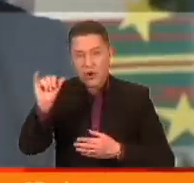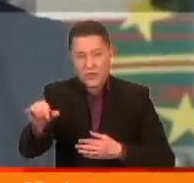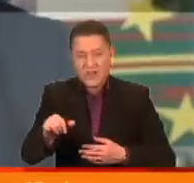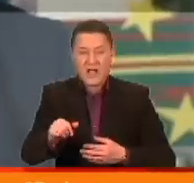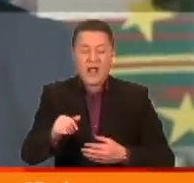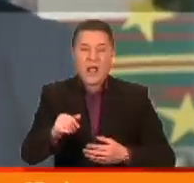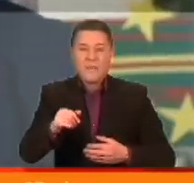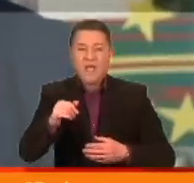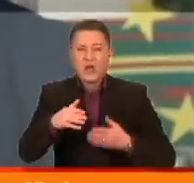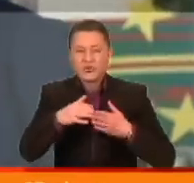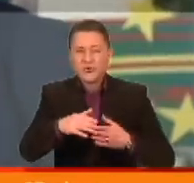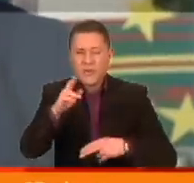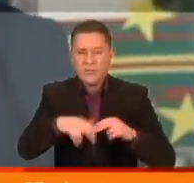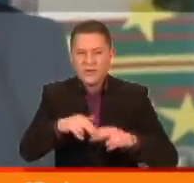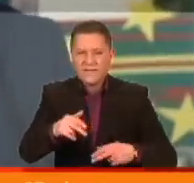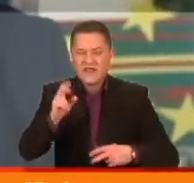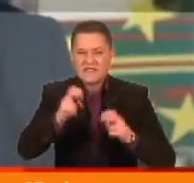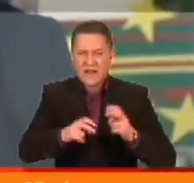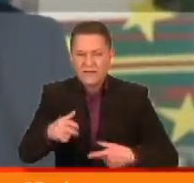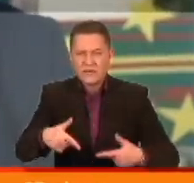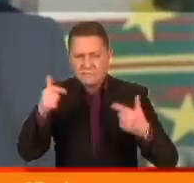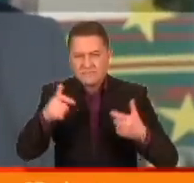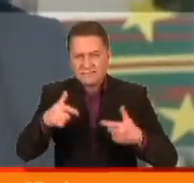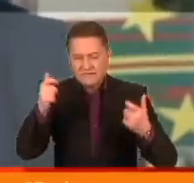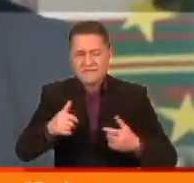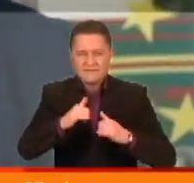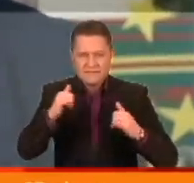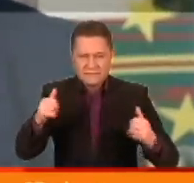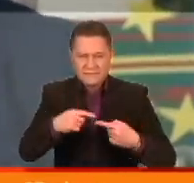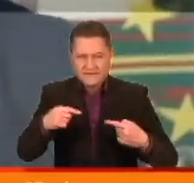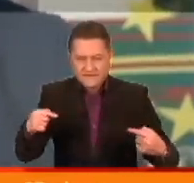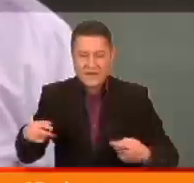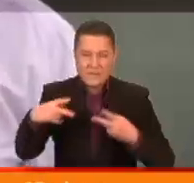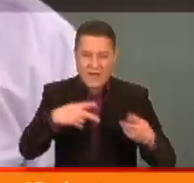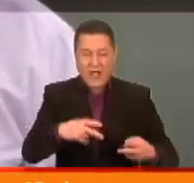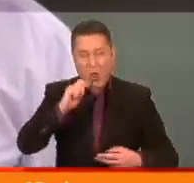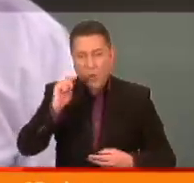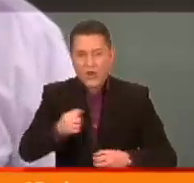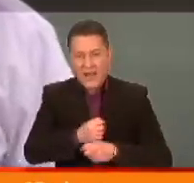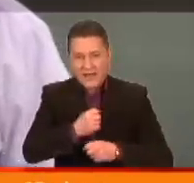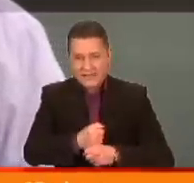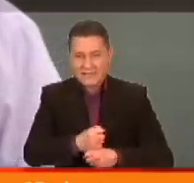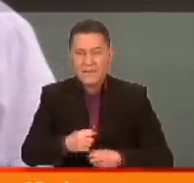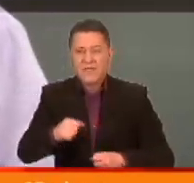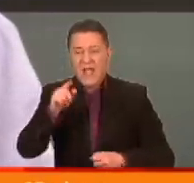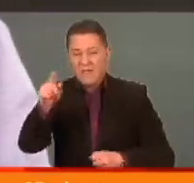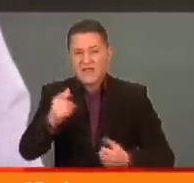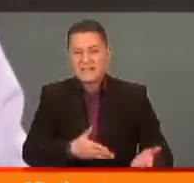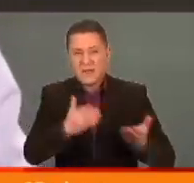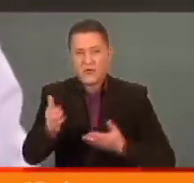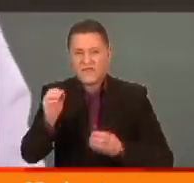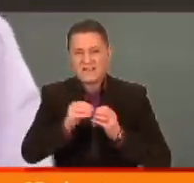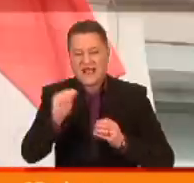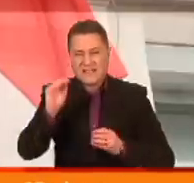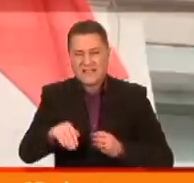ви, суднобудівні заводи, готелі, все, що вкрай важливо для розвитку Гданська, просто не працювало б. Мер Адамович запрошував десятки тисяч